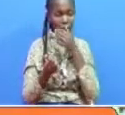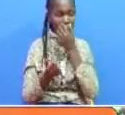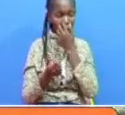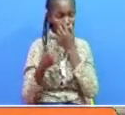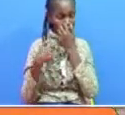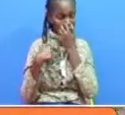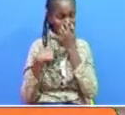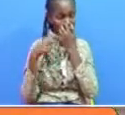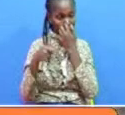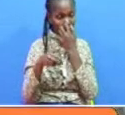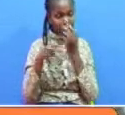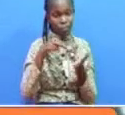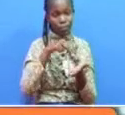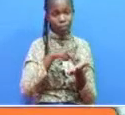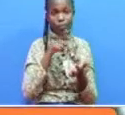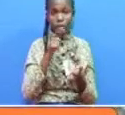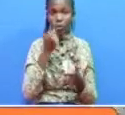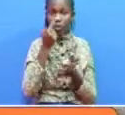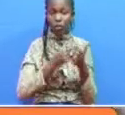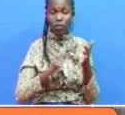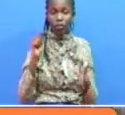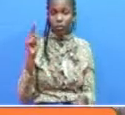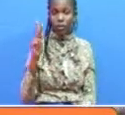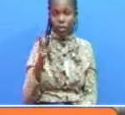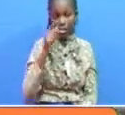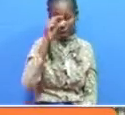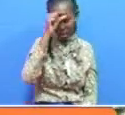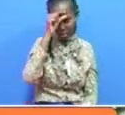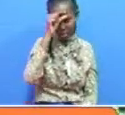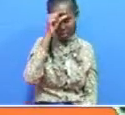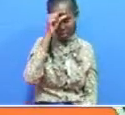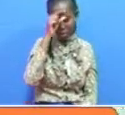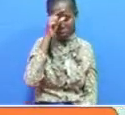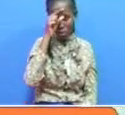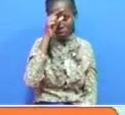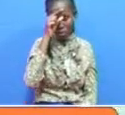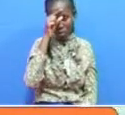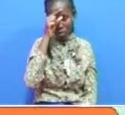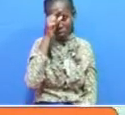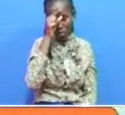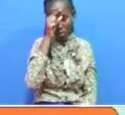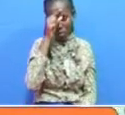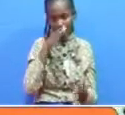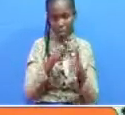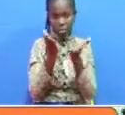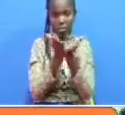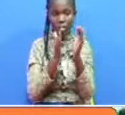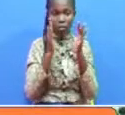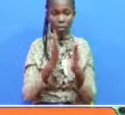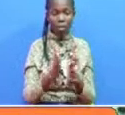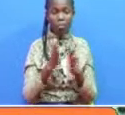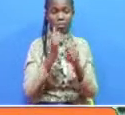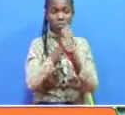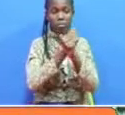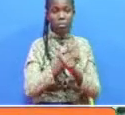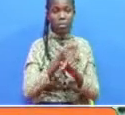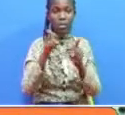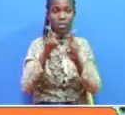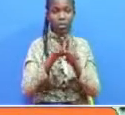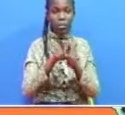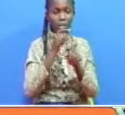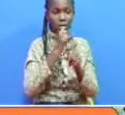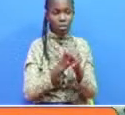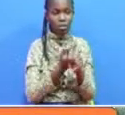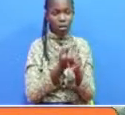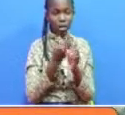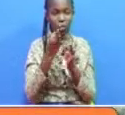here to tell you the Kenya Kwanza government will protect every public servant and their job. even